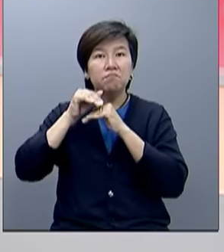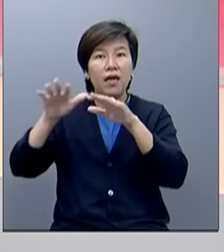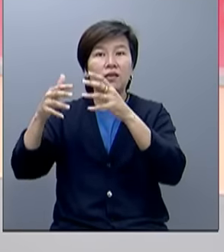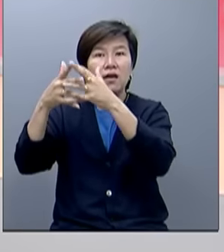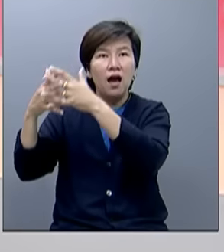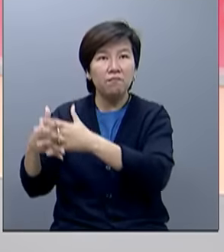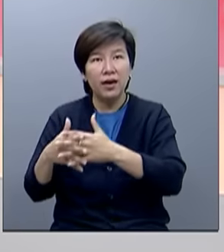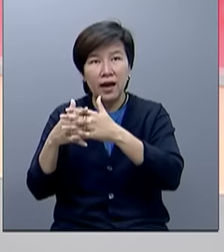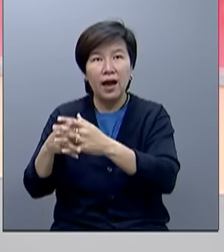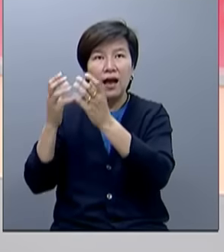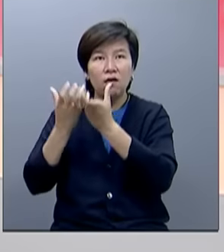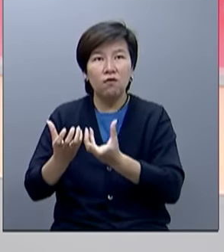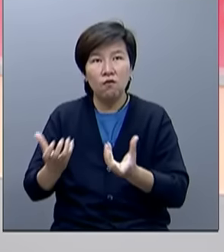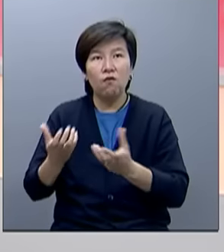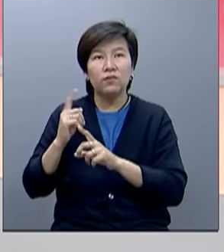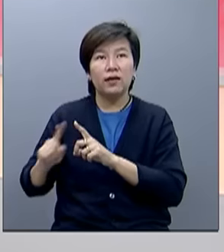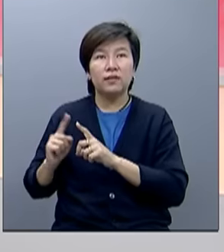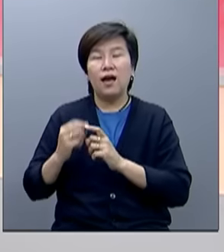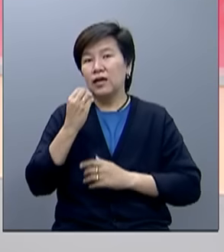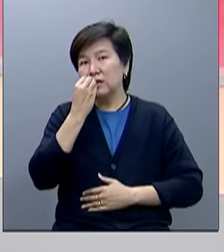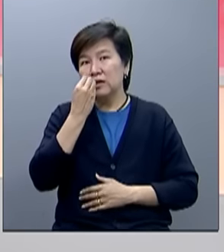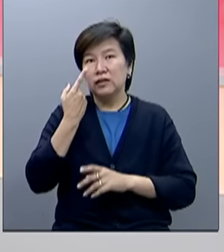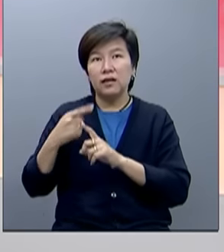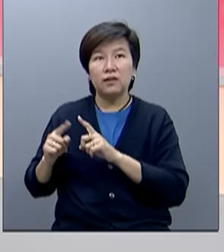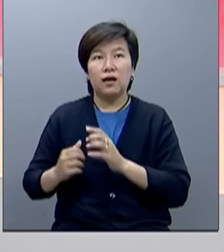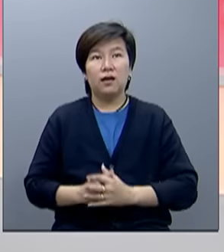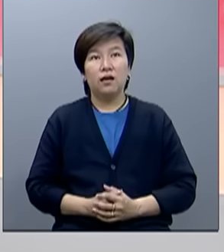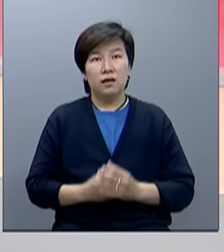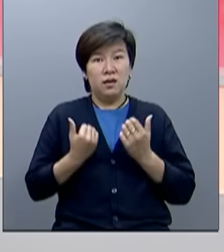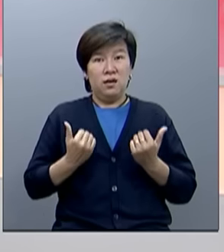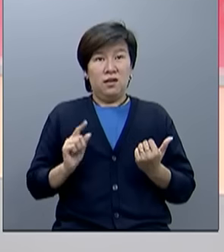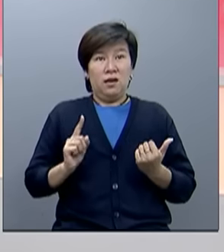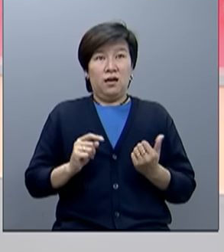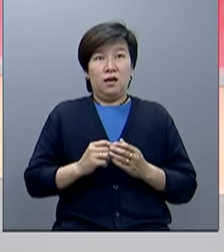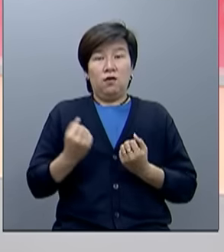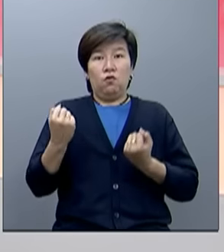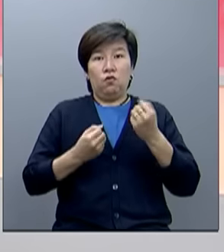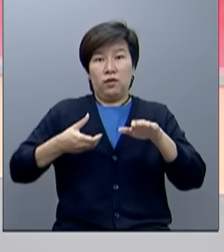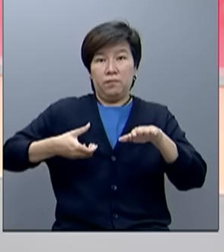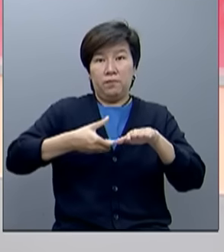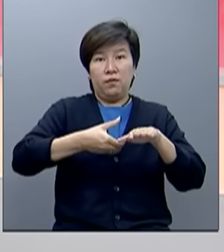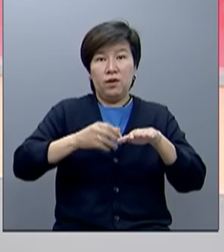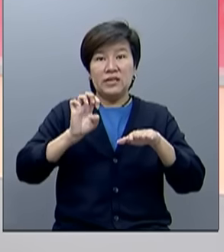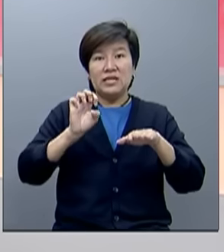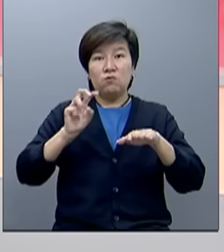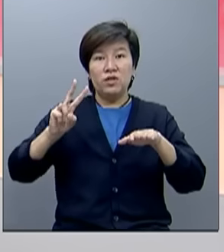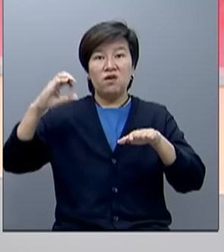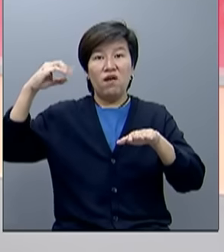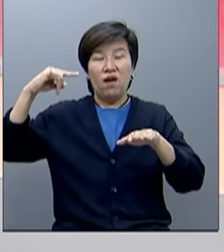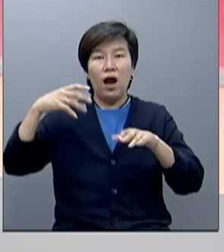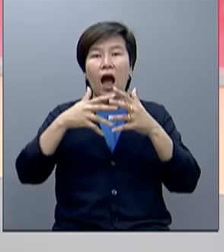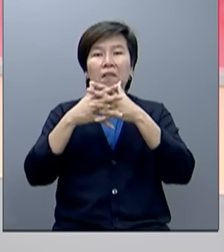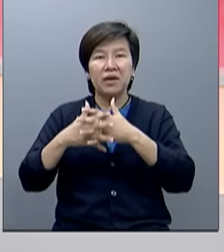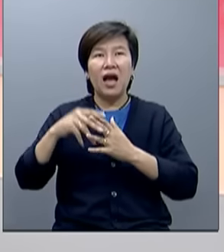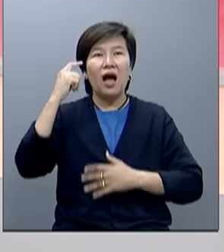เป็นข้าวของเครื่องใช้หรือว่าแม้กระทั่งอาหารแล้วที่ล่าสุดก็คือรถ EVของจีนแต่ปรากฏว่าสหรัฐเรู้ทันคุณผู้